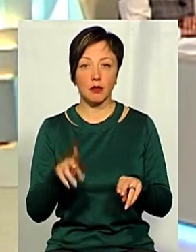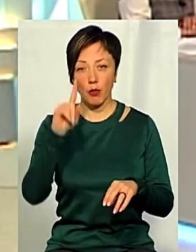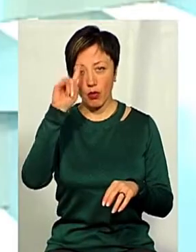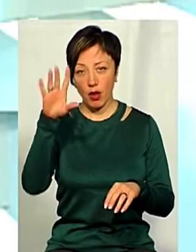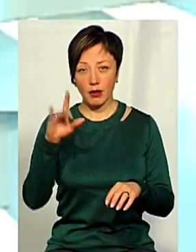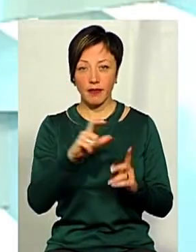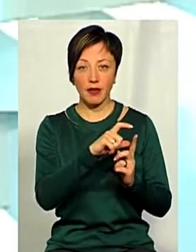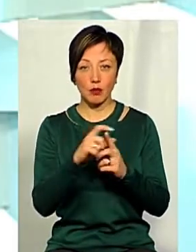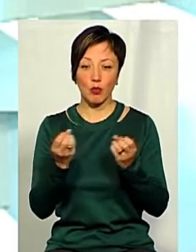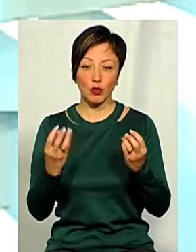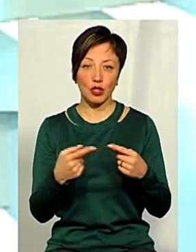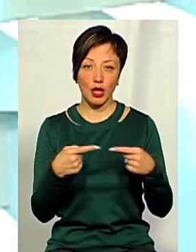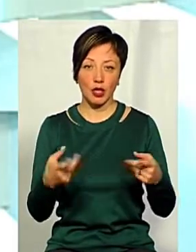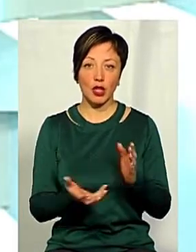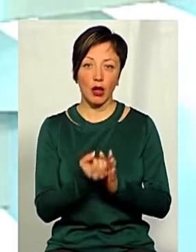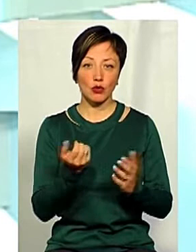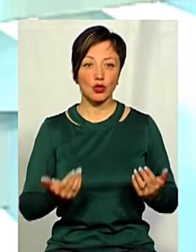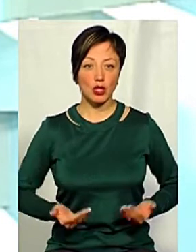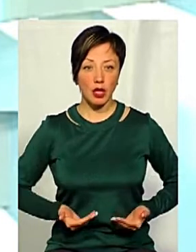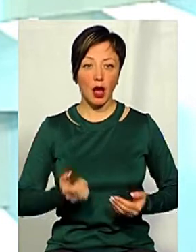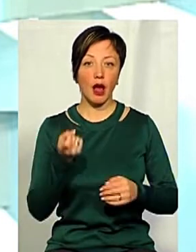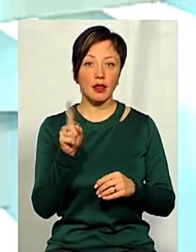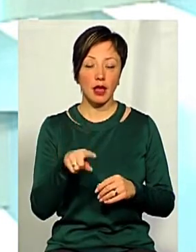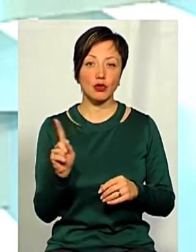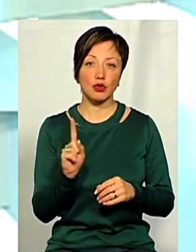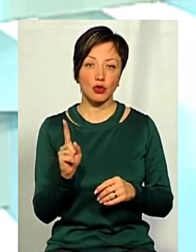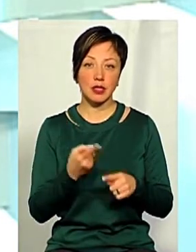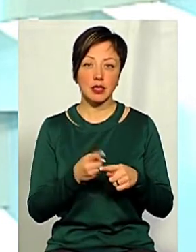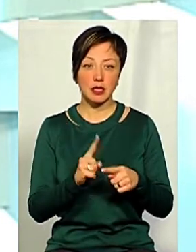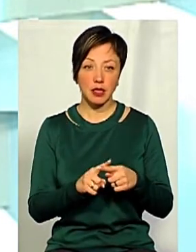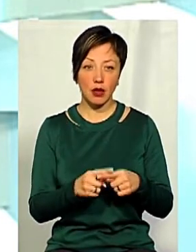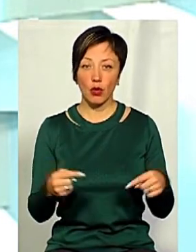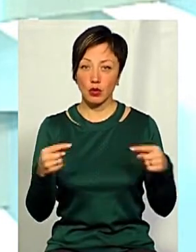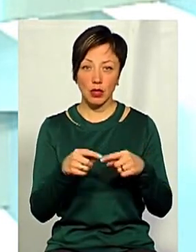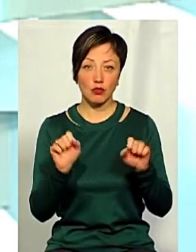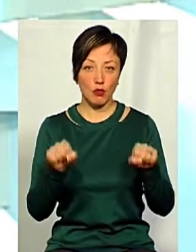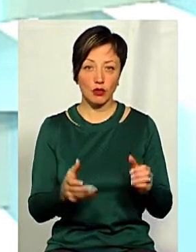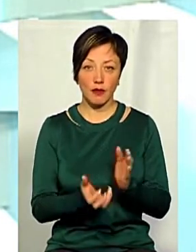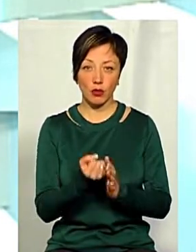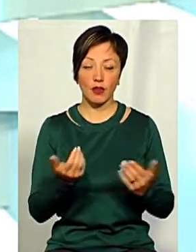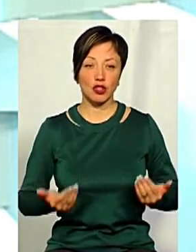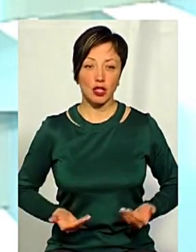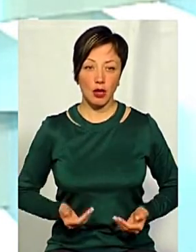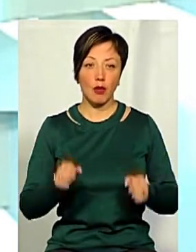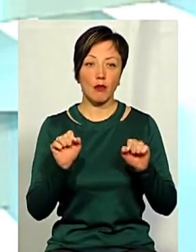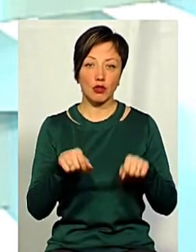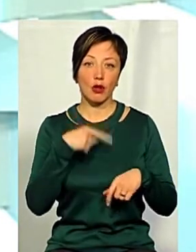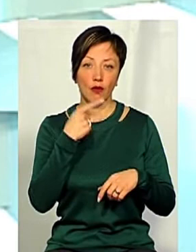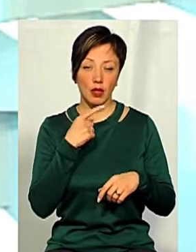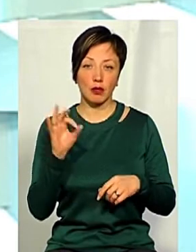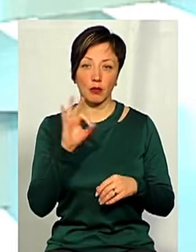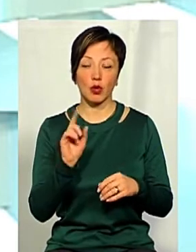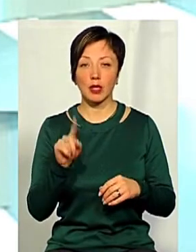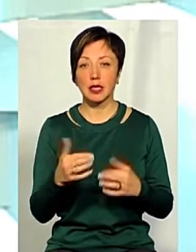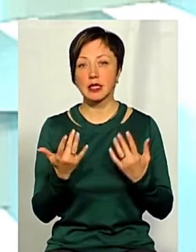популярним висловом «прості речі рятують життя», а те, що це однозначно може врятувати життя, можна говорити про